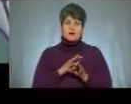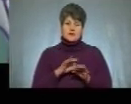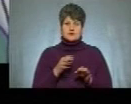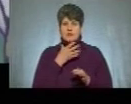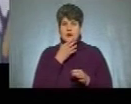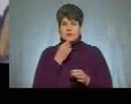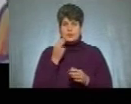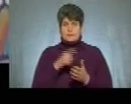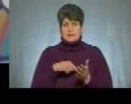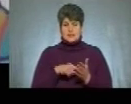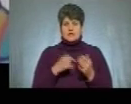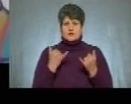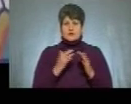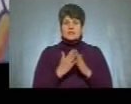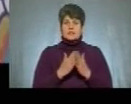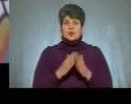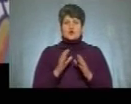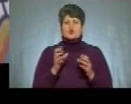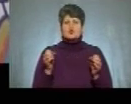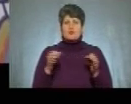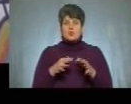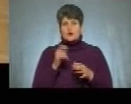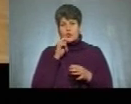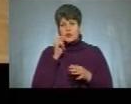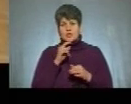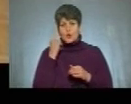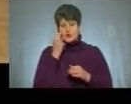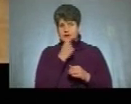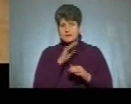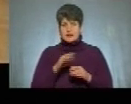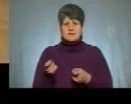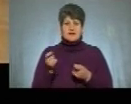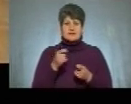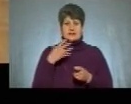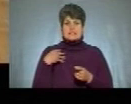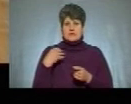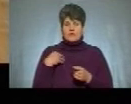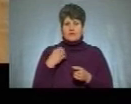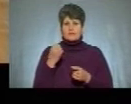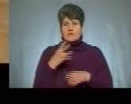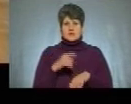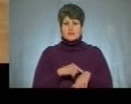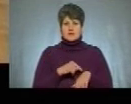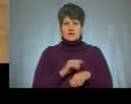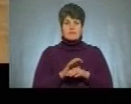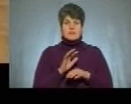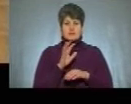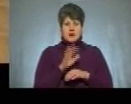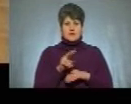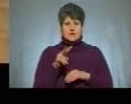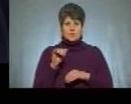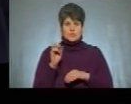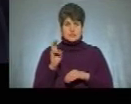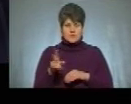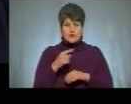міста. Сьогодні книгу «Соборна Україна очима дітей» привезли зі Львова і о 15-й годині відправили у Луцьк,